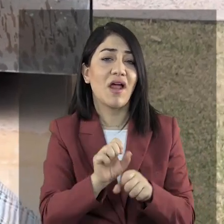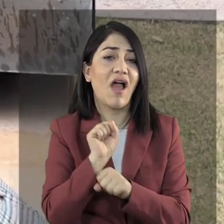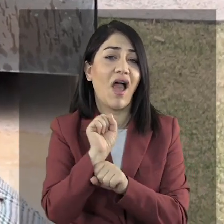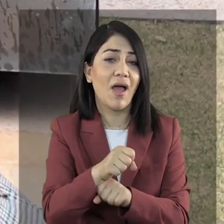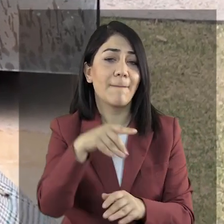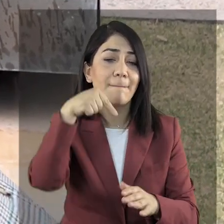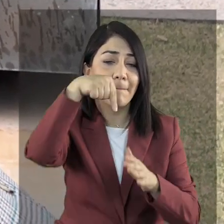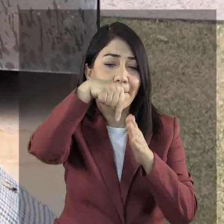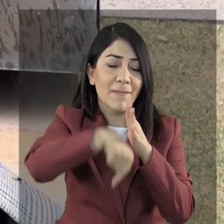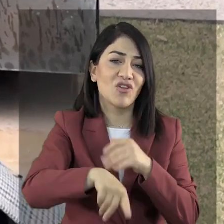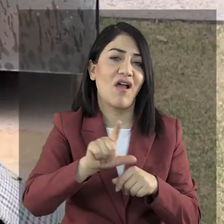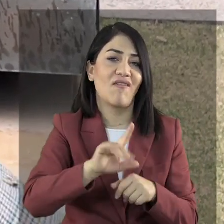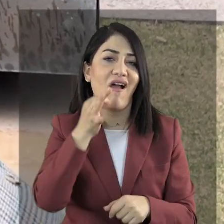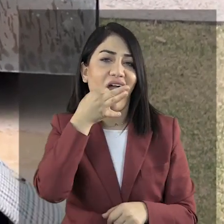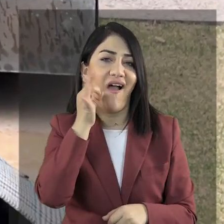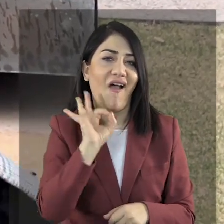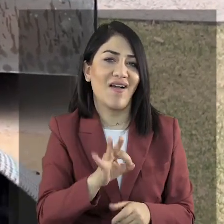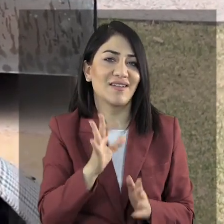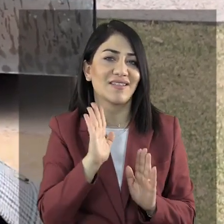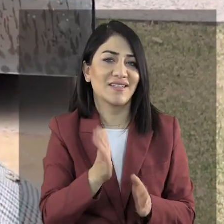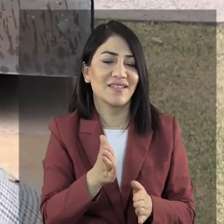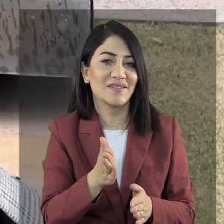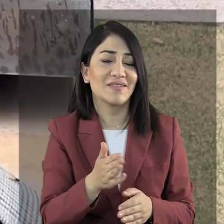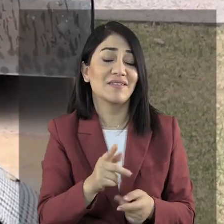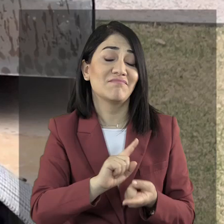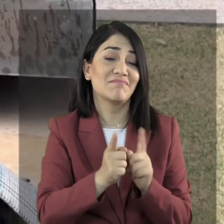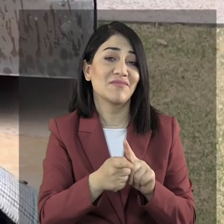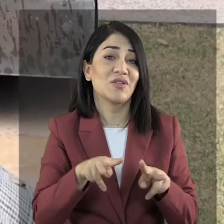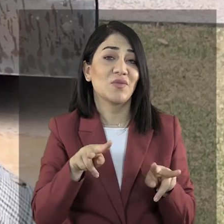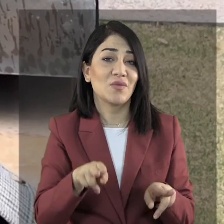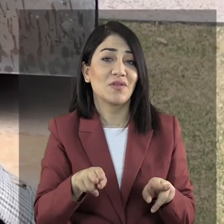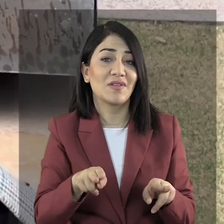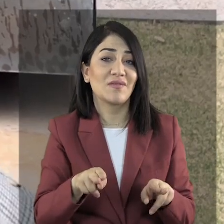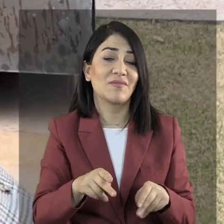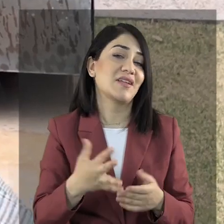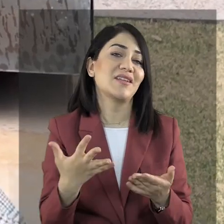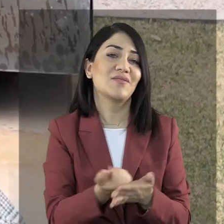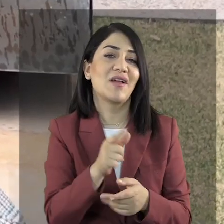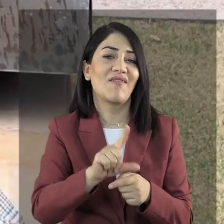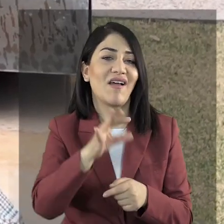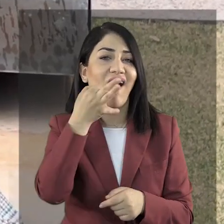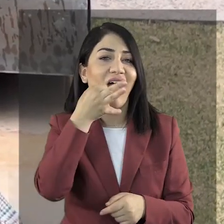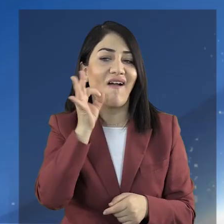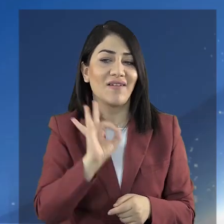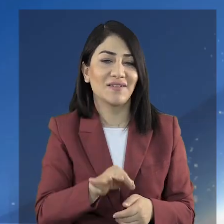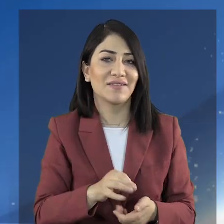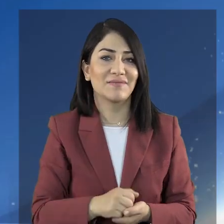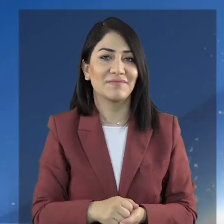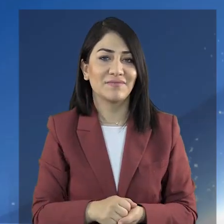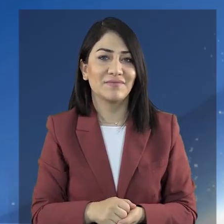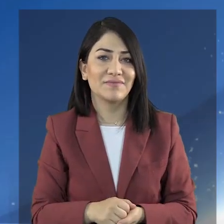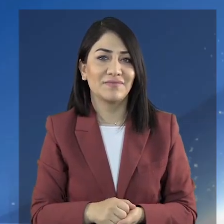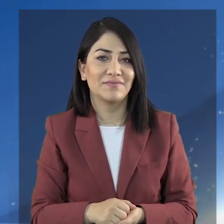հաղթահարենք, այնքան ներսի պտուղը ավելի քաղցր է լինում, հետևաբար մեր արդյունքները ավելի քաղցր են լինում։